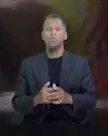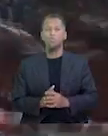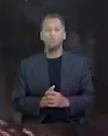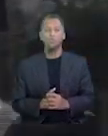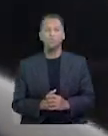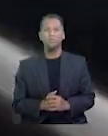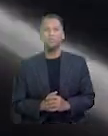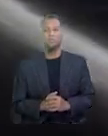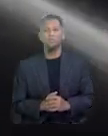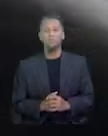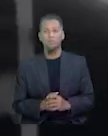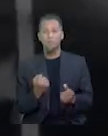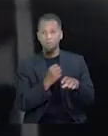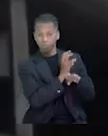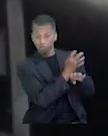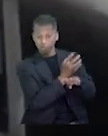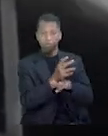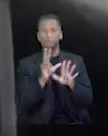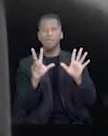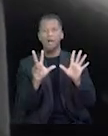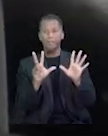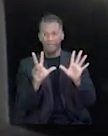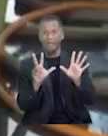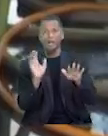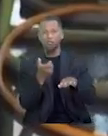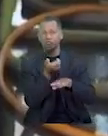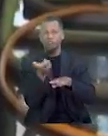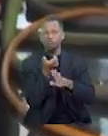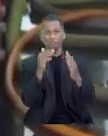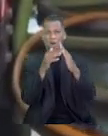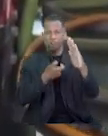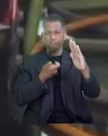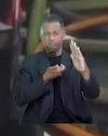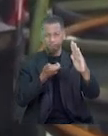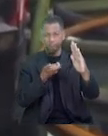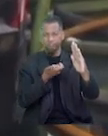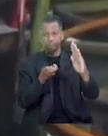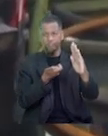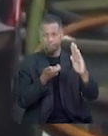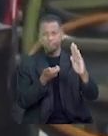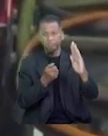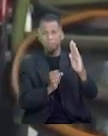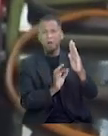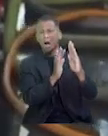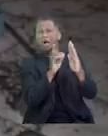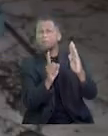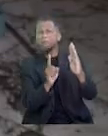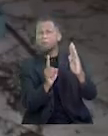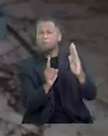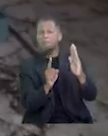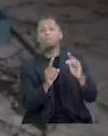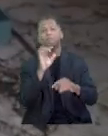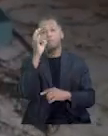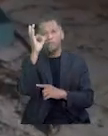Delapan mobil pemadam dikerahkan ke lokasi untuk memadamkan api. Penyebab pasti kebakaran diselidiki aparat Polsek Cempaka